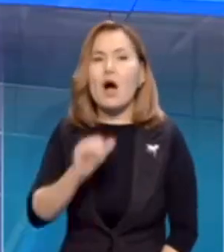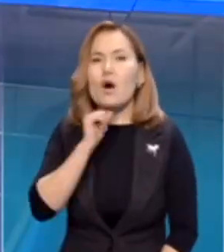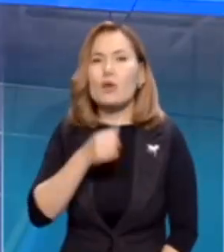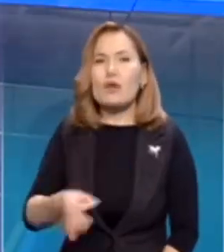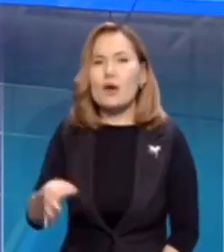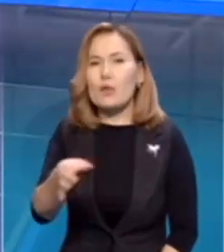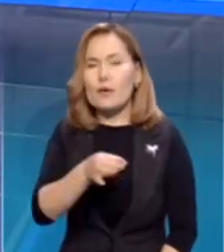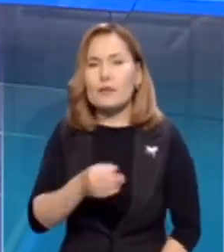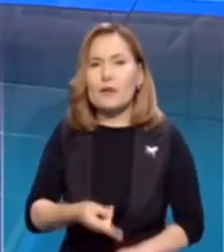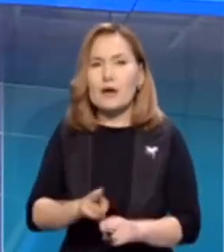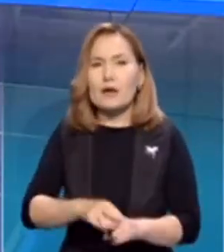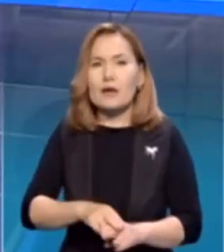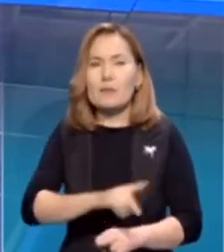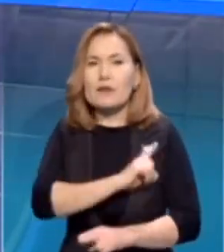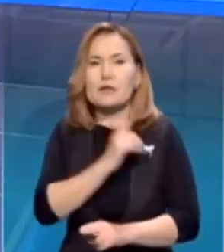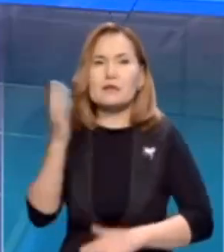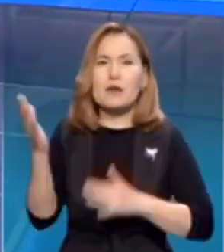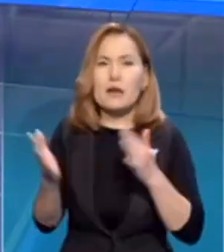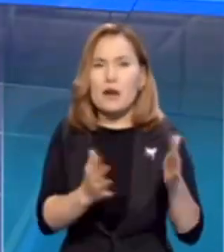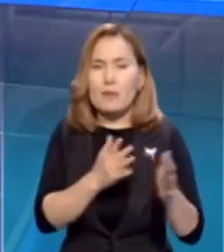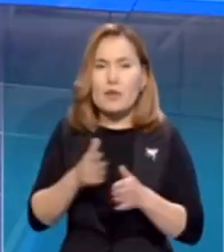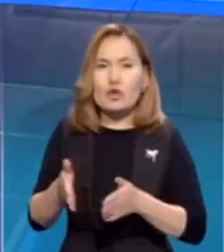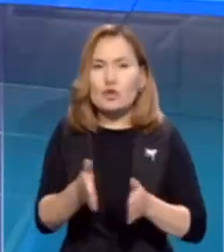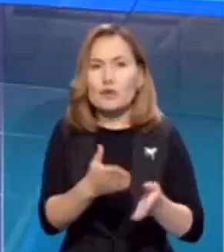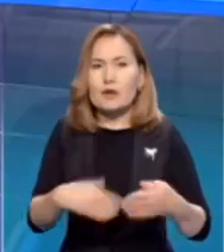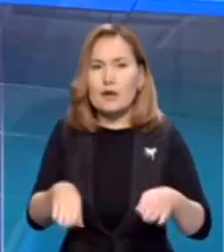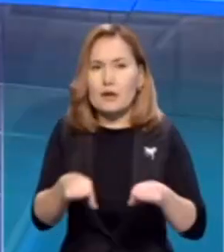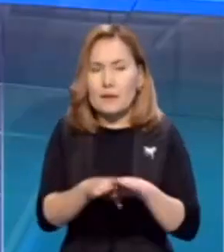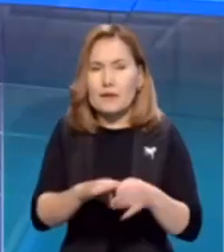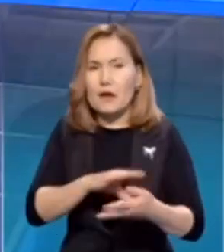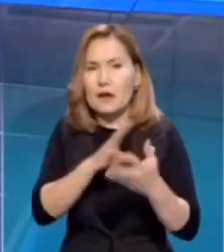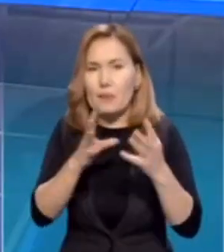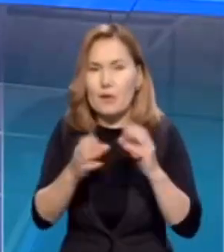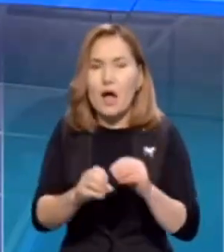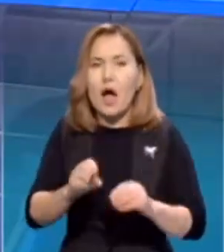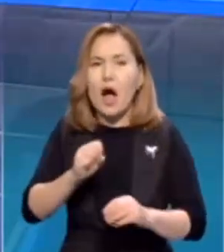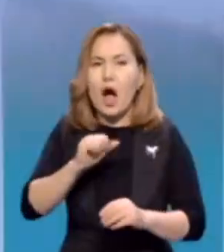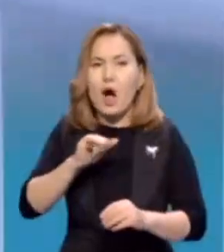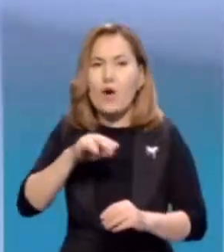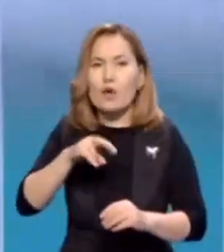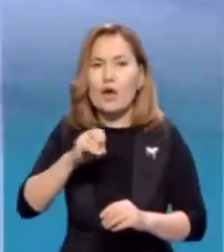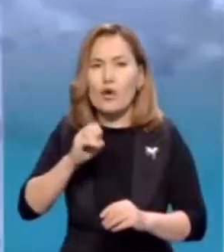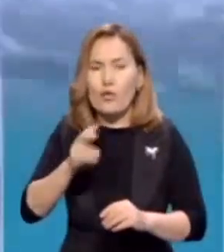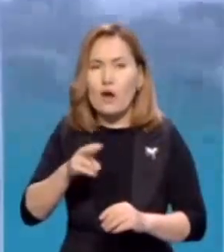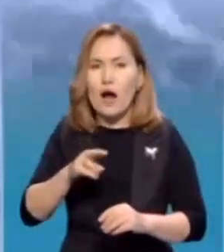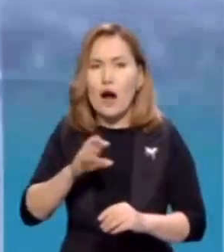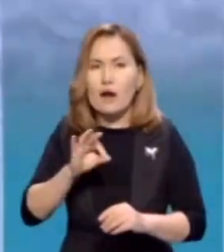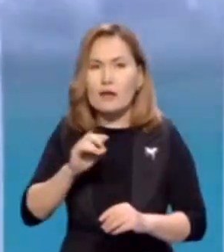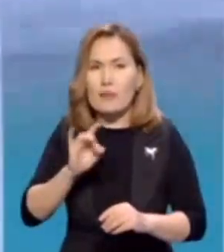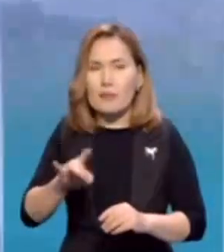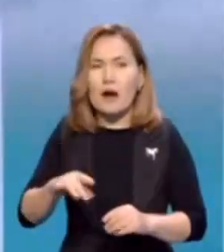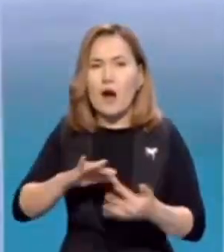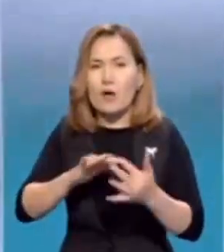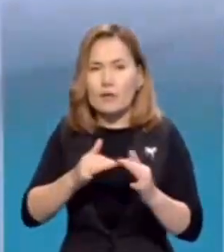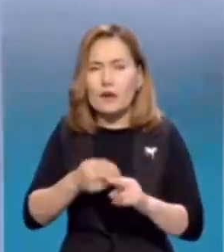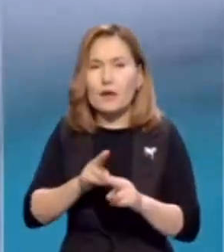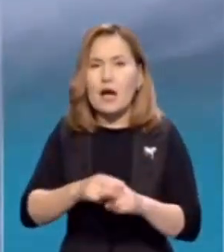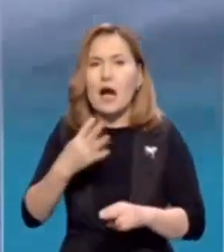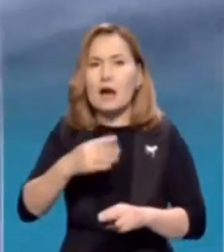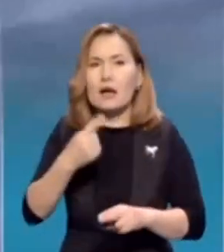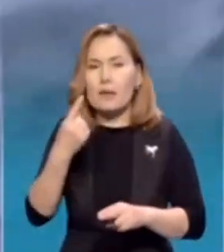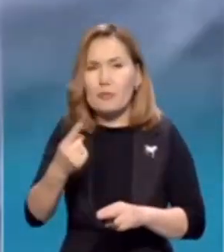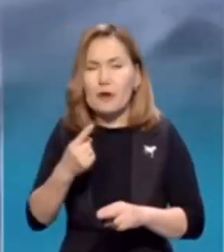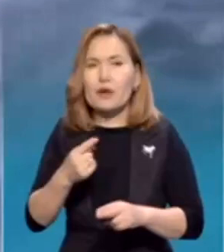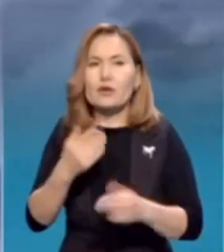Қостанай облысында жаяу борасын күшейіп, бірнеше бағытта жол жабылды. Соның салдарынан Әулиекөл және Октябрь ауылдарының шыға берісінде 41